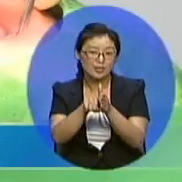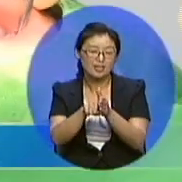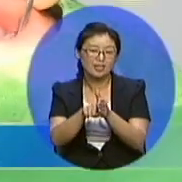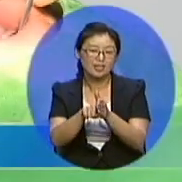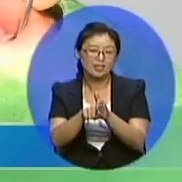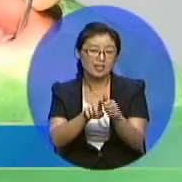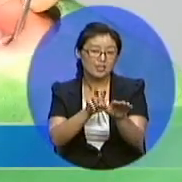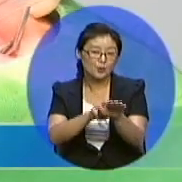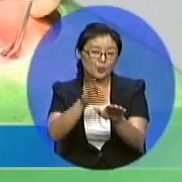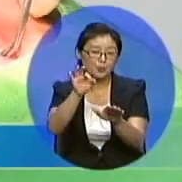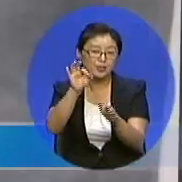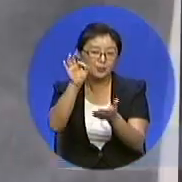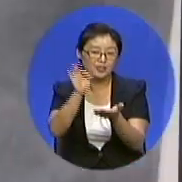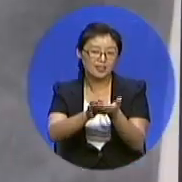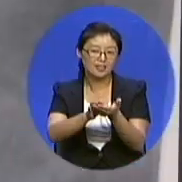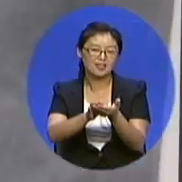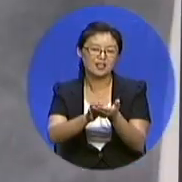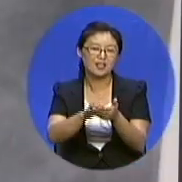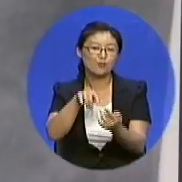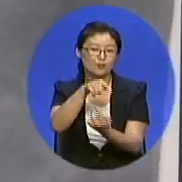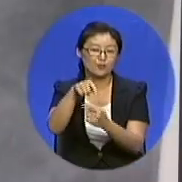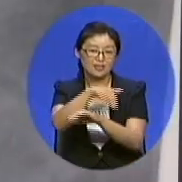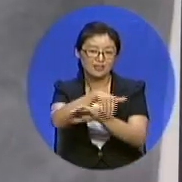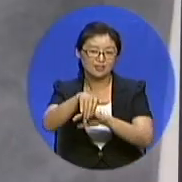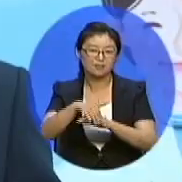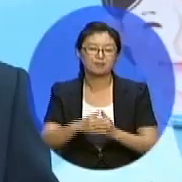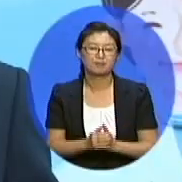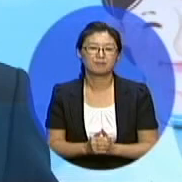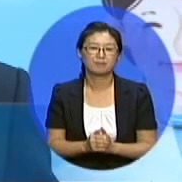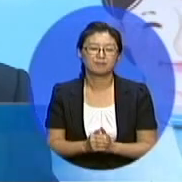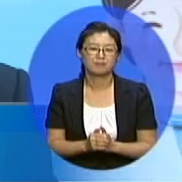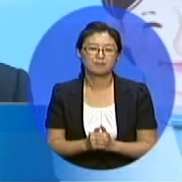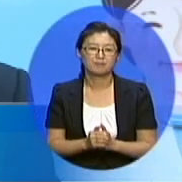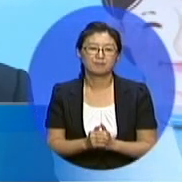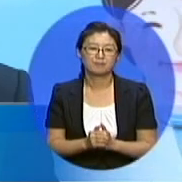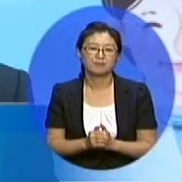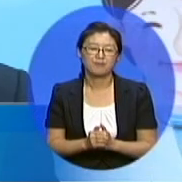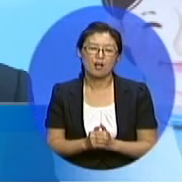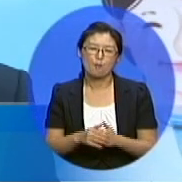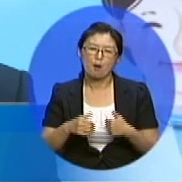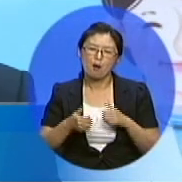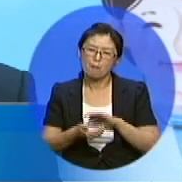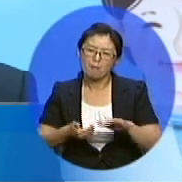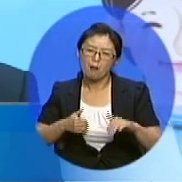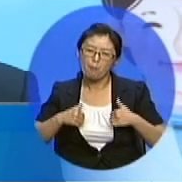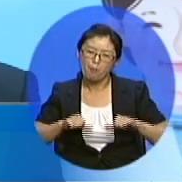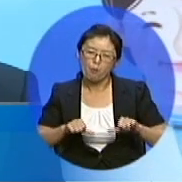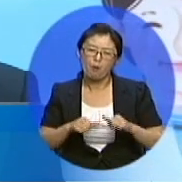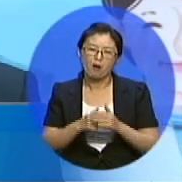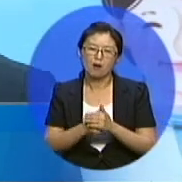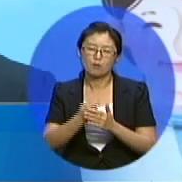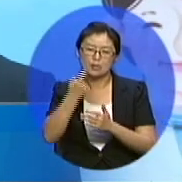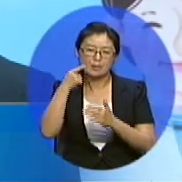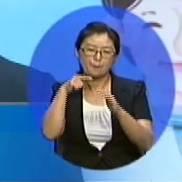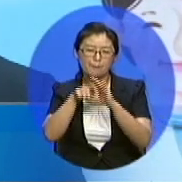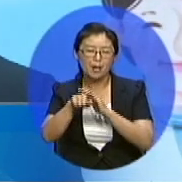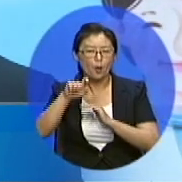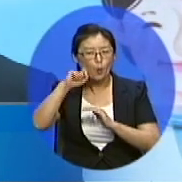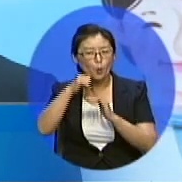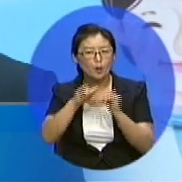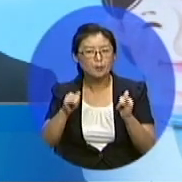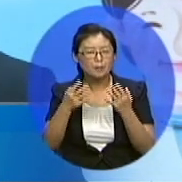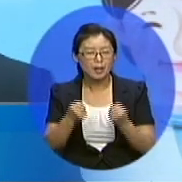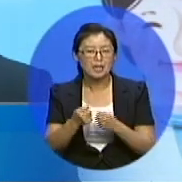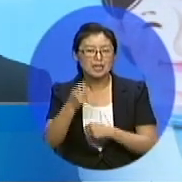진료비도 시중보다 저렴하게 운영할 계획입니다. 진료에 포기를 하고 치과에는 아예 방문을 안 하는 사람이 많아요. 치과병원을